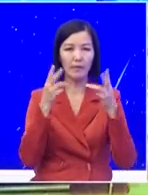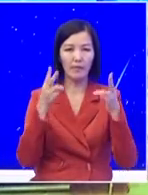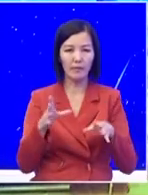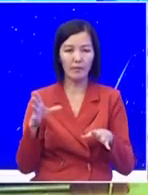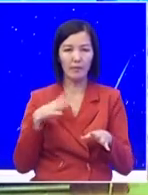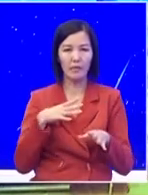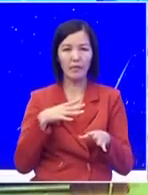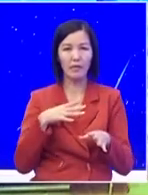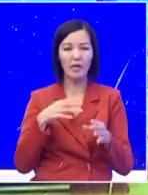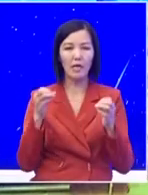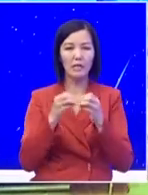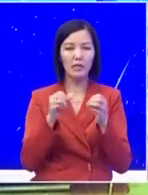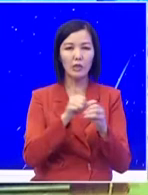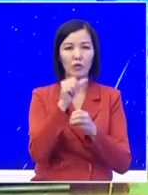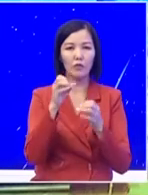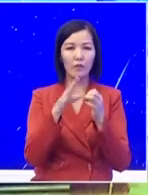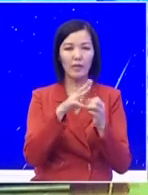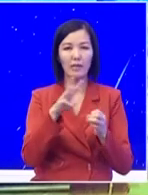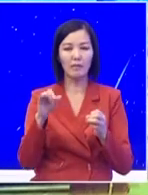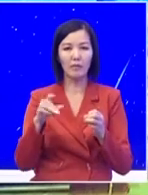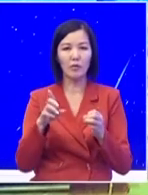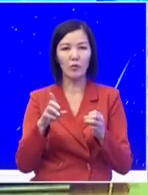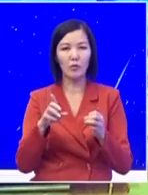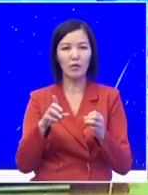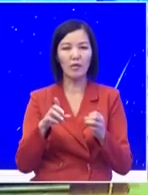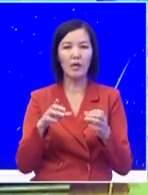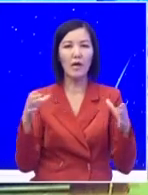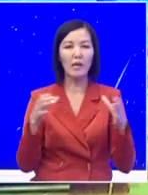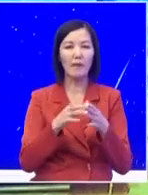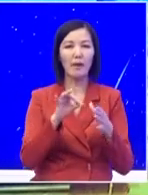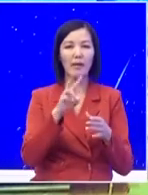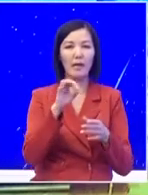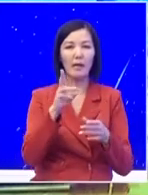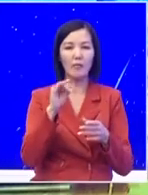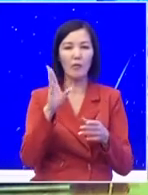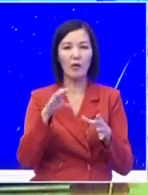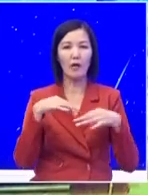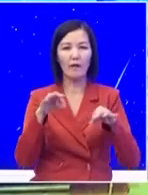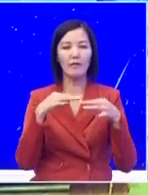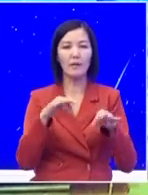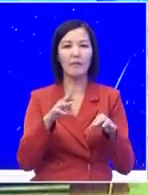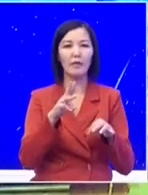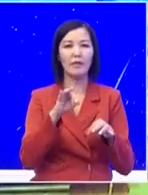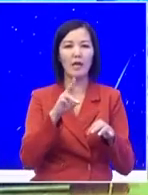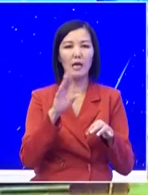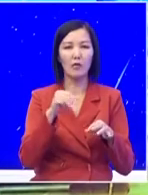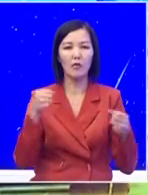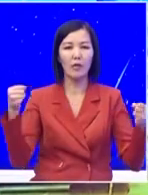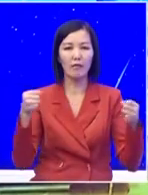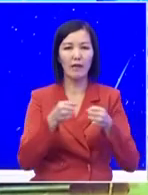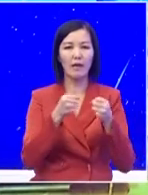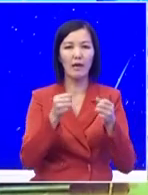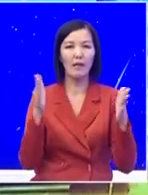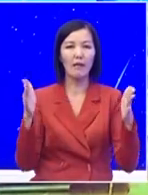ДЧС. В 10 часов 15 минут на автозаправке, принадлежащей компании «Алим Ойл», автомобиль марки «Toyota Land Cruiser» наехал на